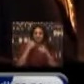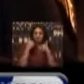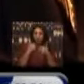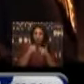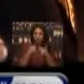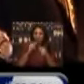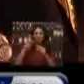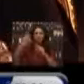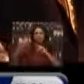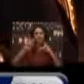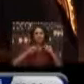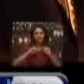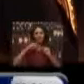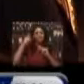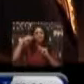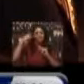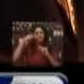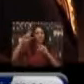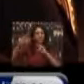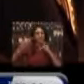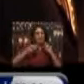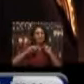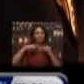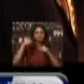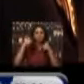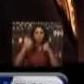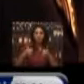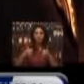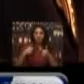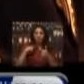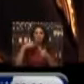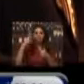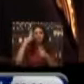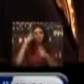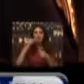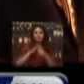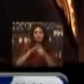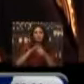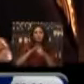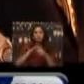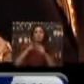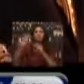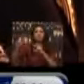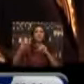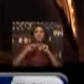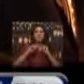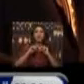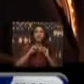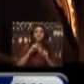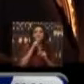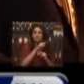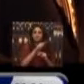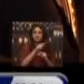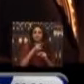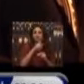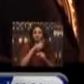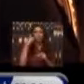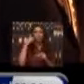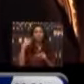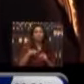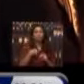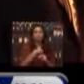وعندنا نفس الآراء، نفس الأفكار، نفس الذوق. كان فنان رغم انه كان